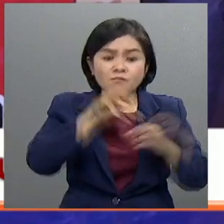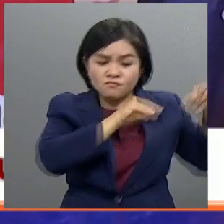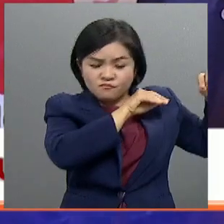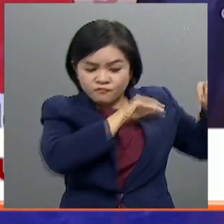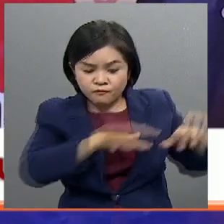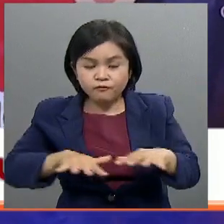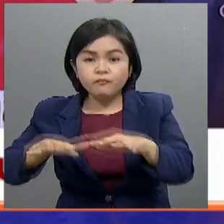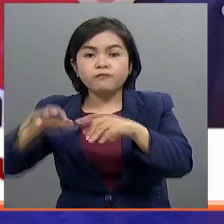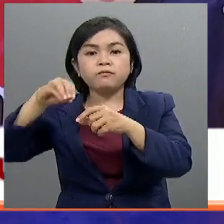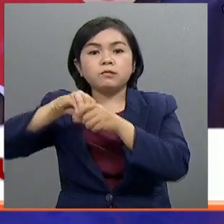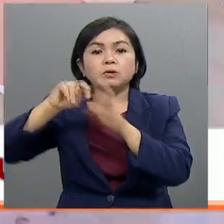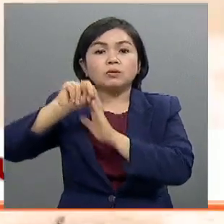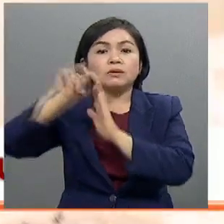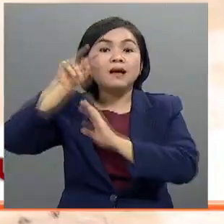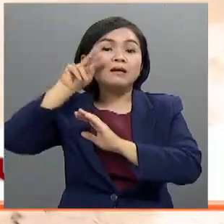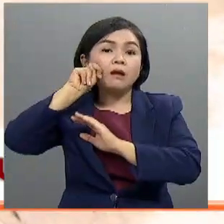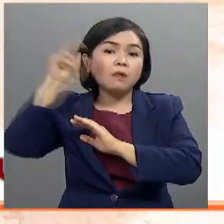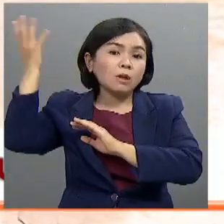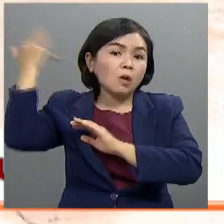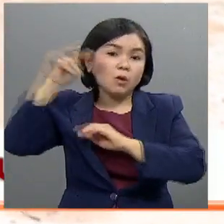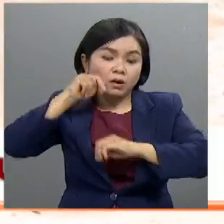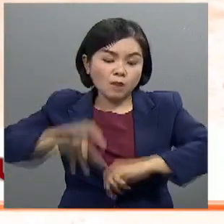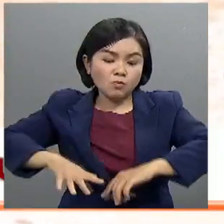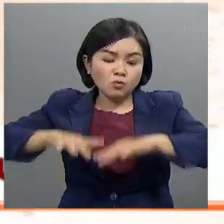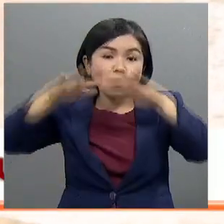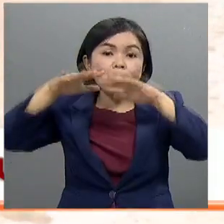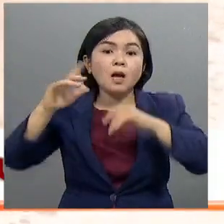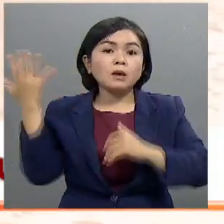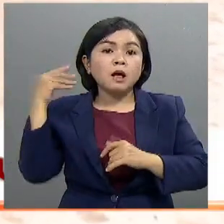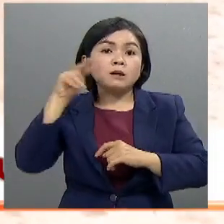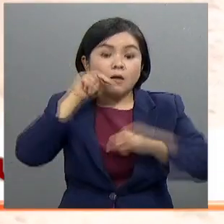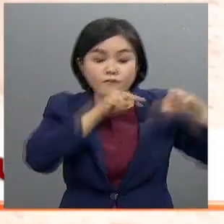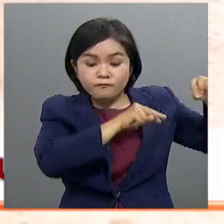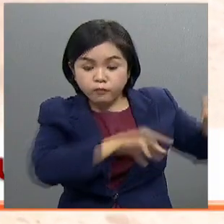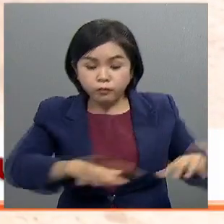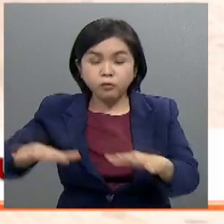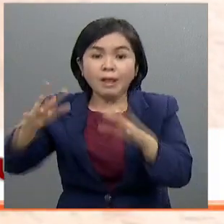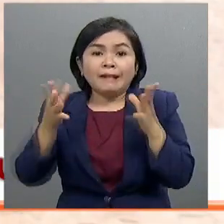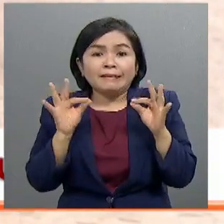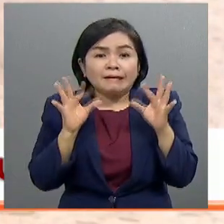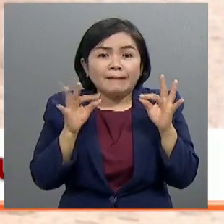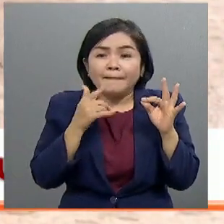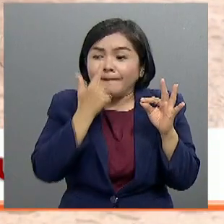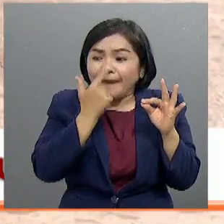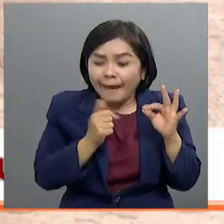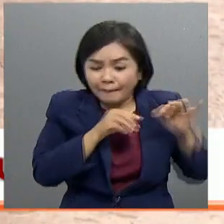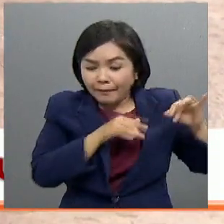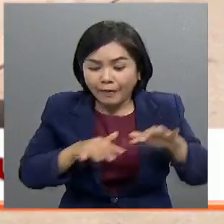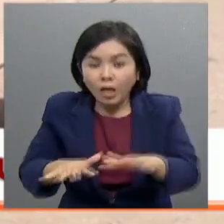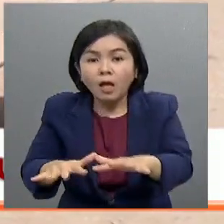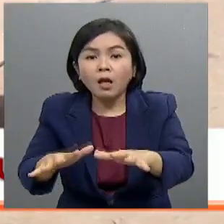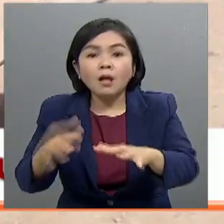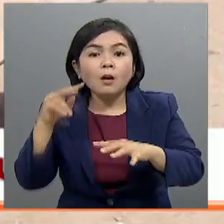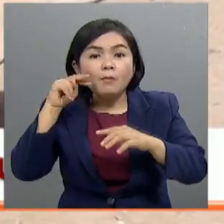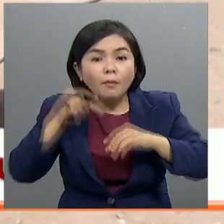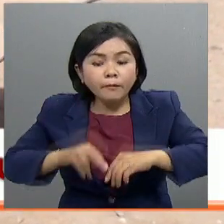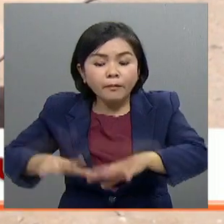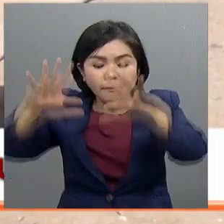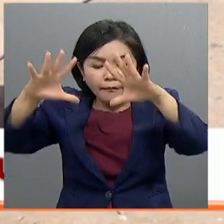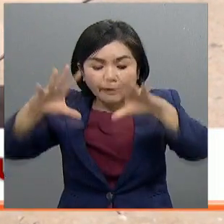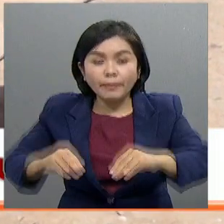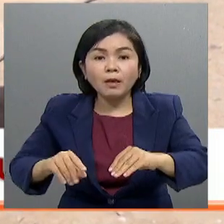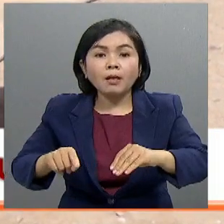ครับอีกด้วยน้ำที่มาเร็วและเอาโครงมาเป็นจำนวนมากครับทำให้ชาวบ้านเก็บของหนีไม่ทันครับ